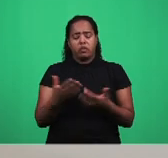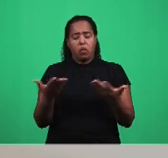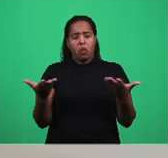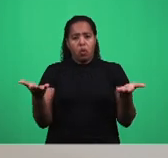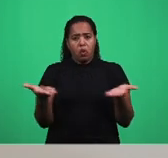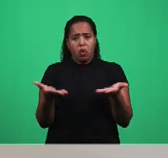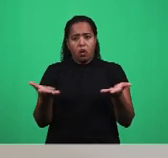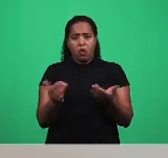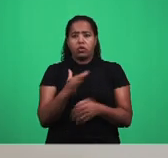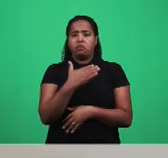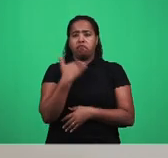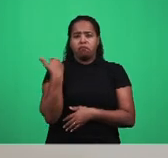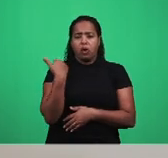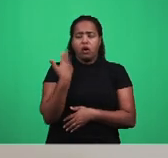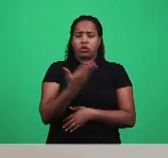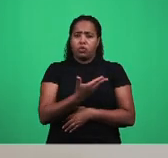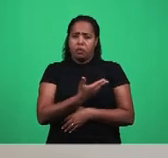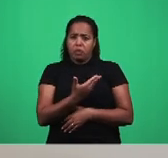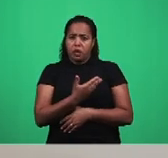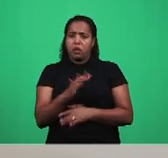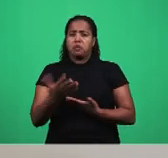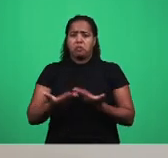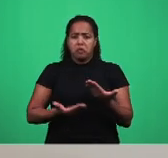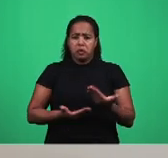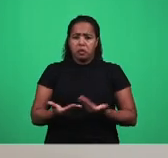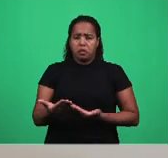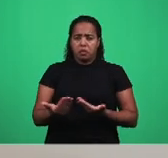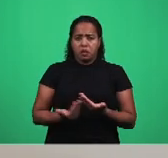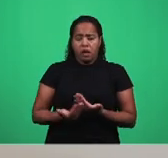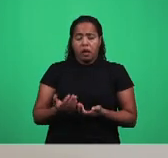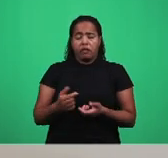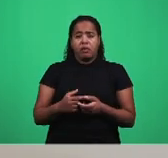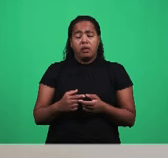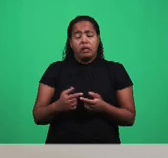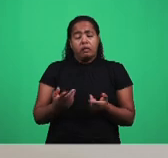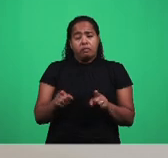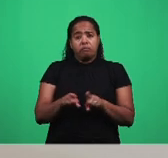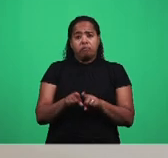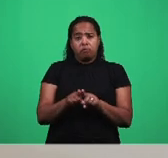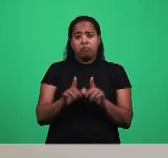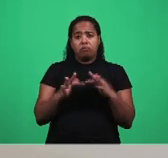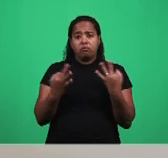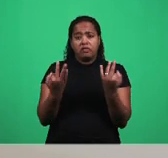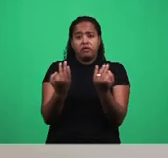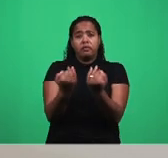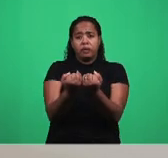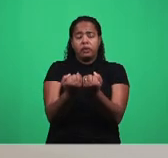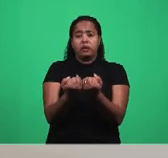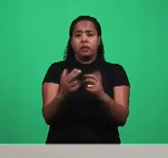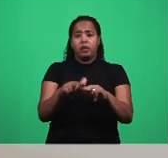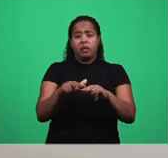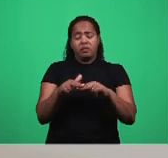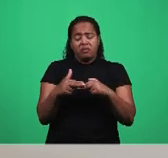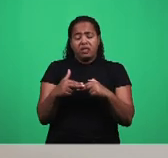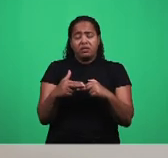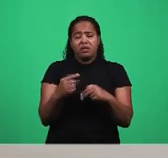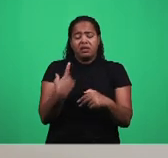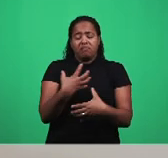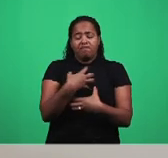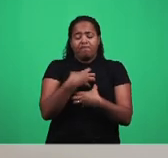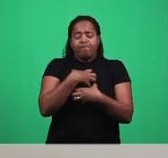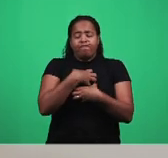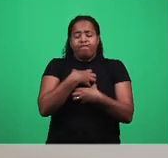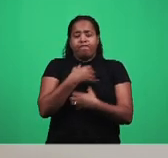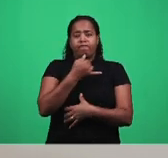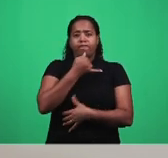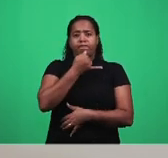frère, et certainement un membre de la famille. Donc, c'est un sujet de beaucoup